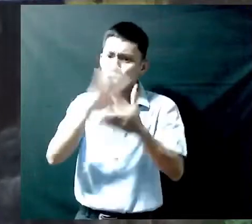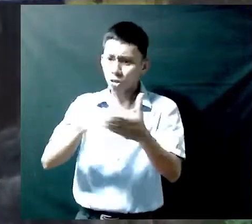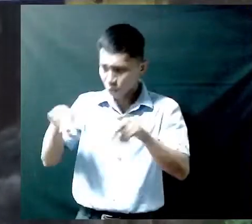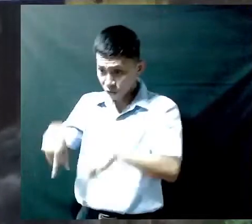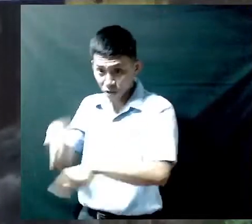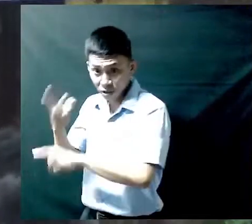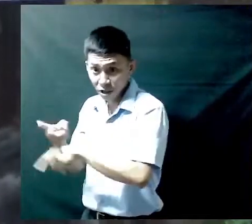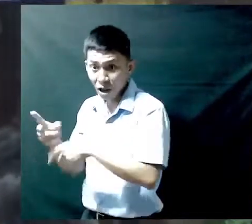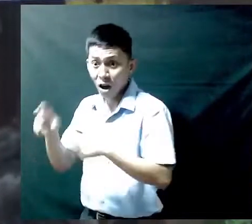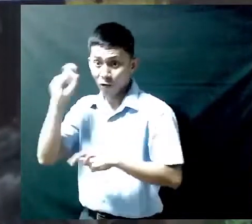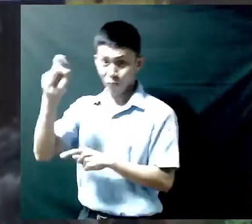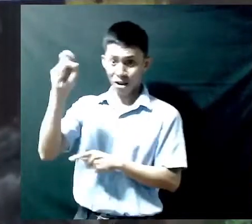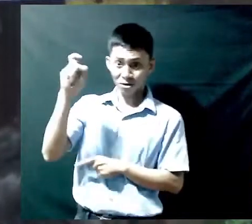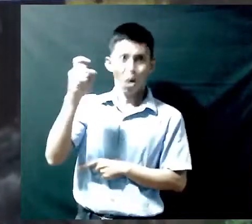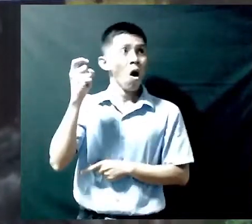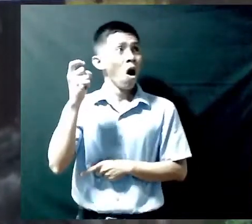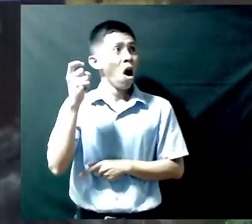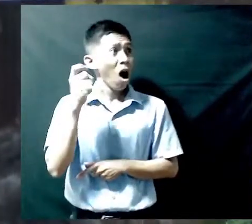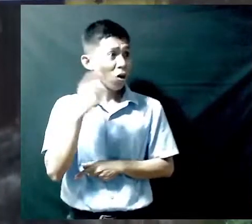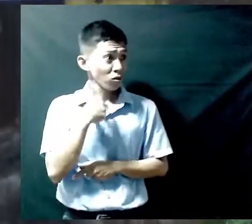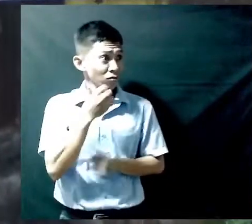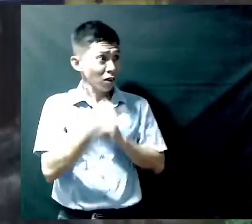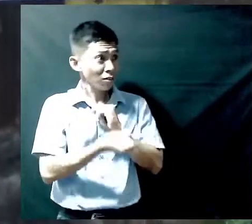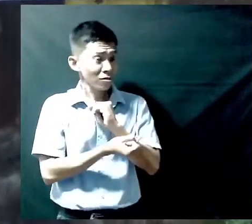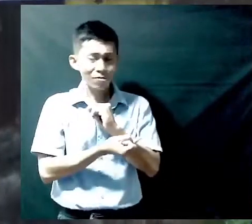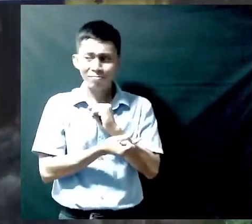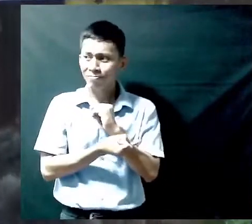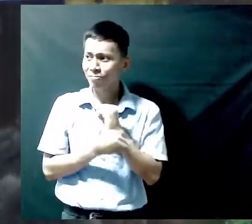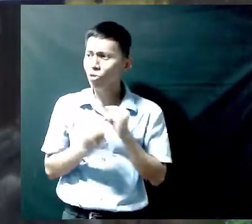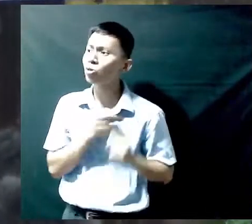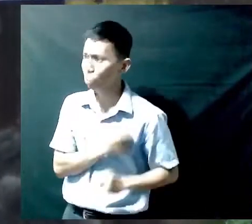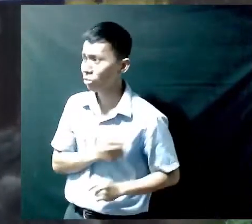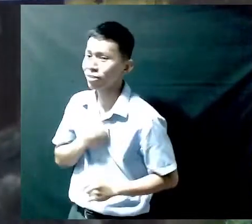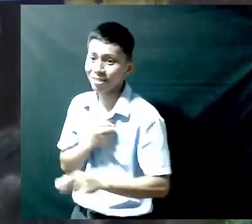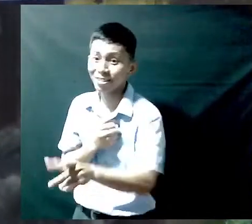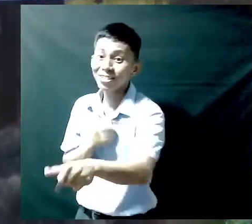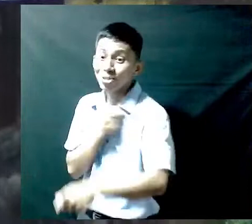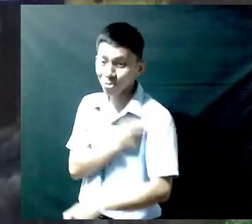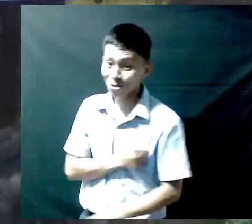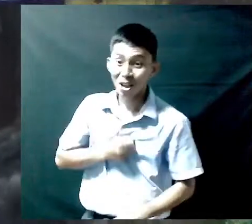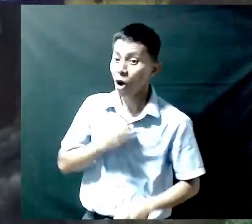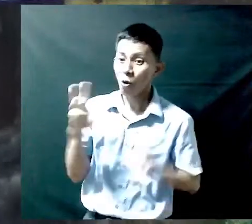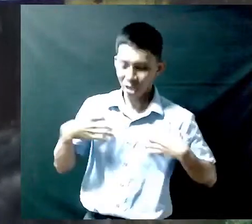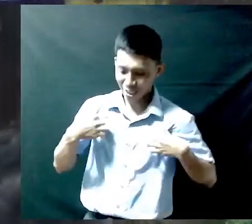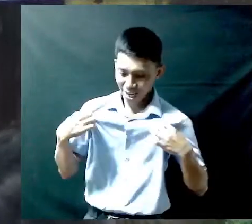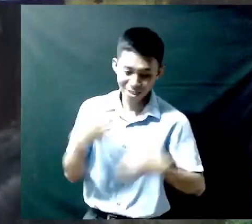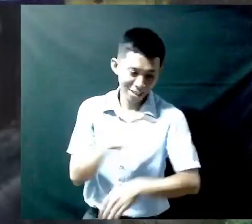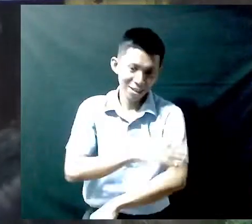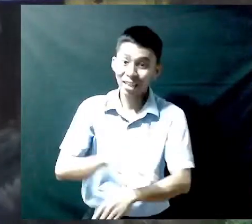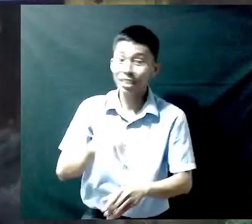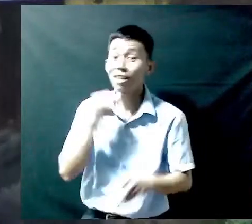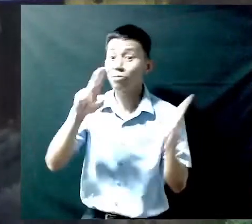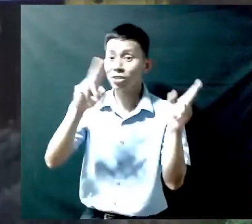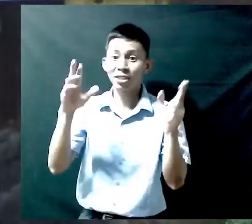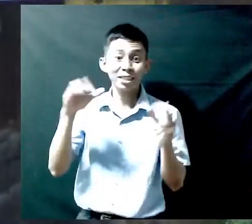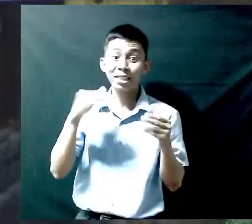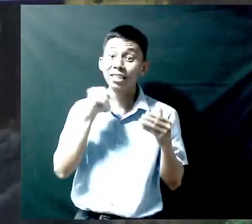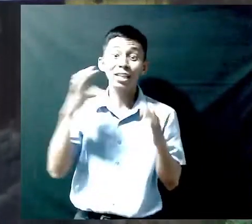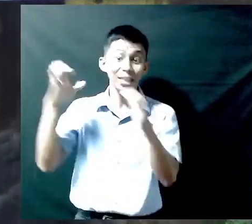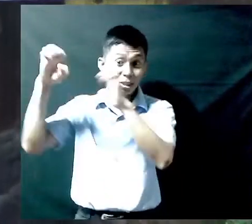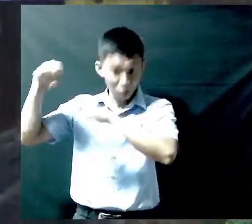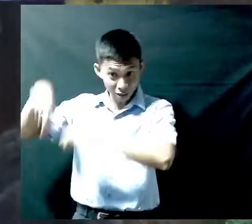Kaya po, barong, kaya ako po yung naka-polo shirt, paumanhin po sa inyo. Okay, pasensya na po, ano? At pag ako